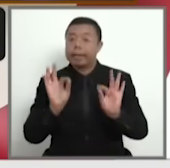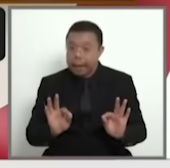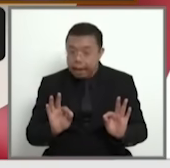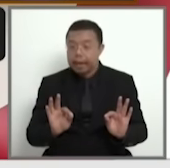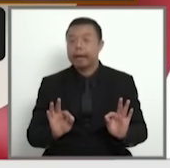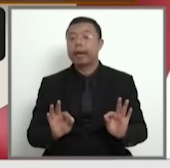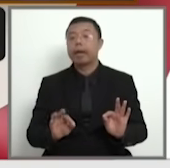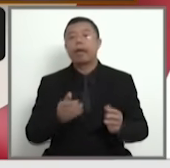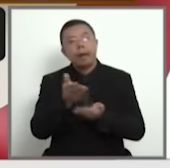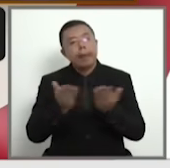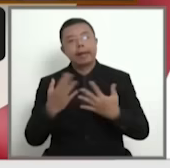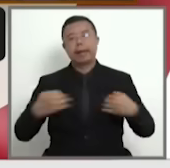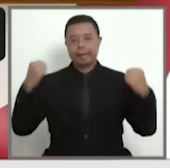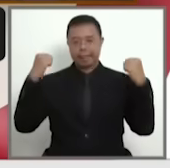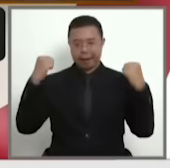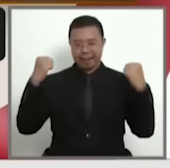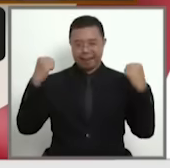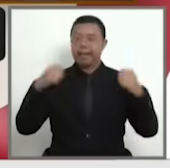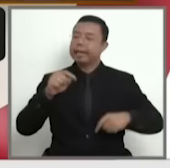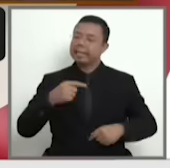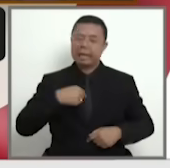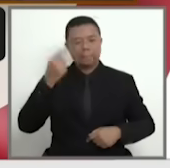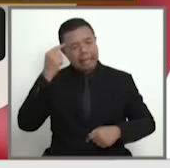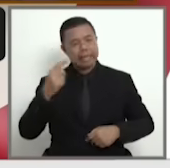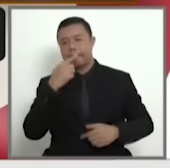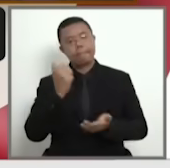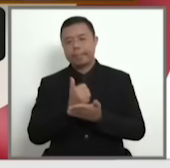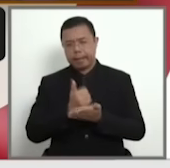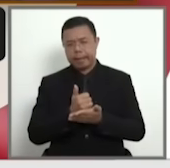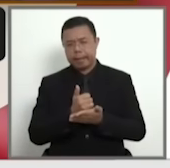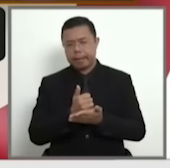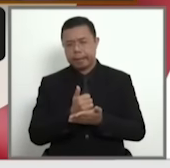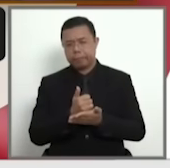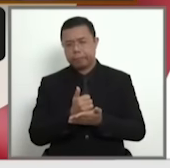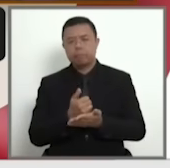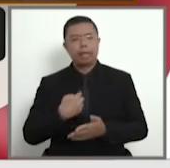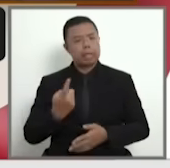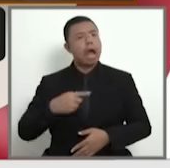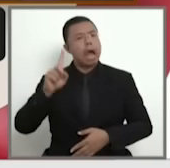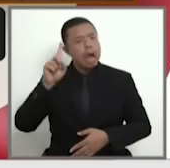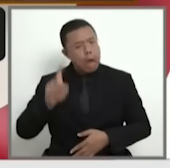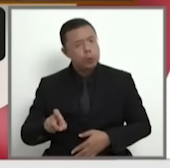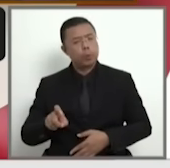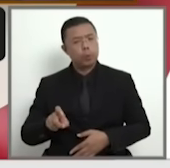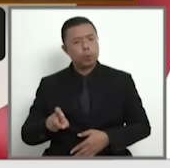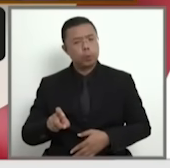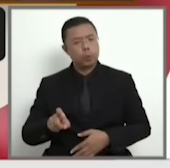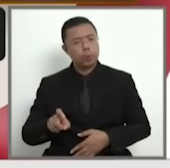dan pelayanan kesihatan ini saya kira sangat-sangat penting Ee Kita harus